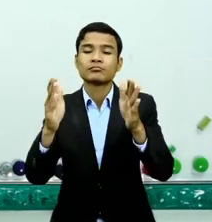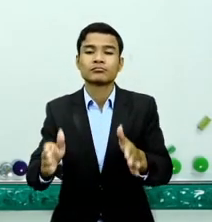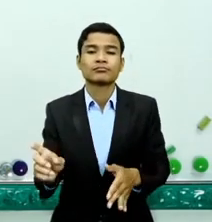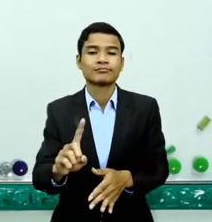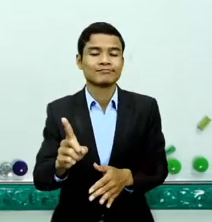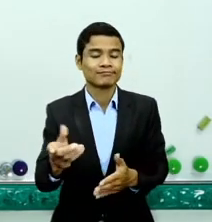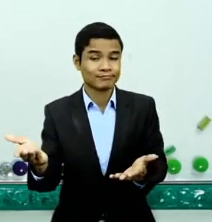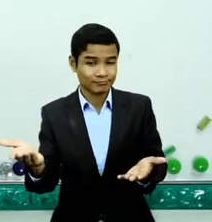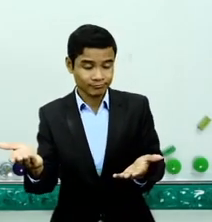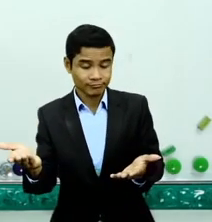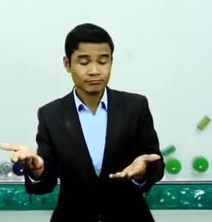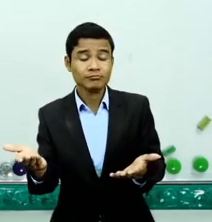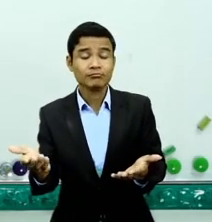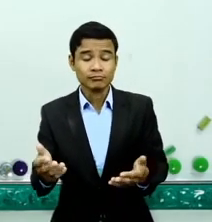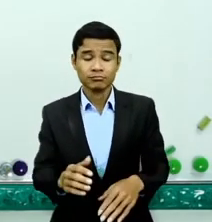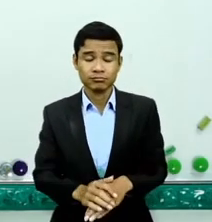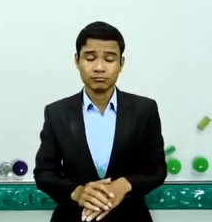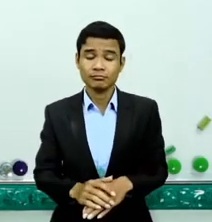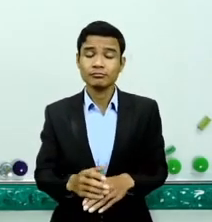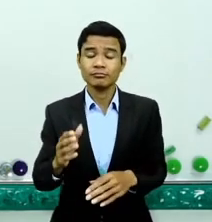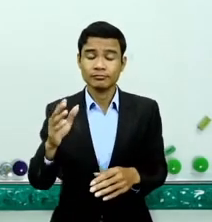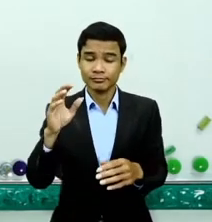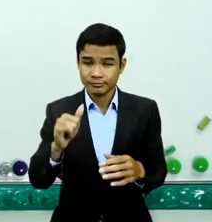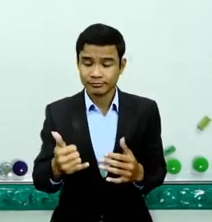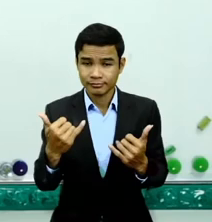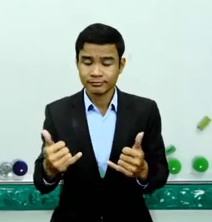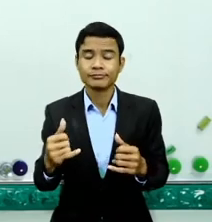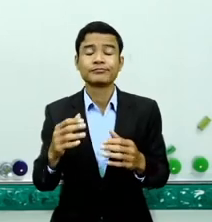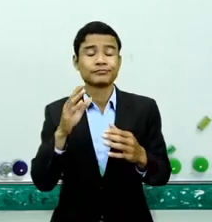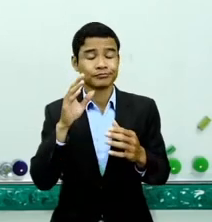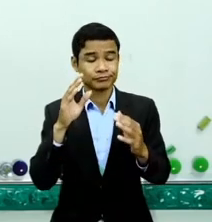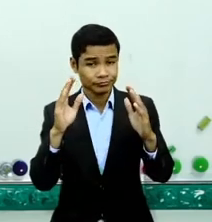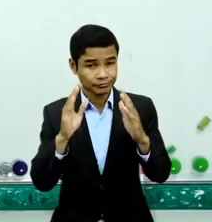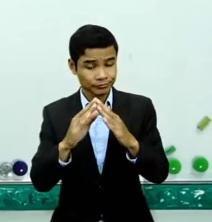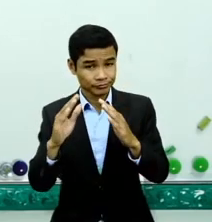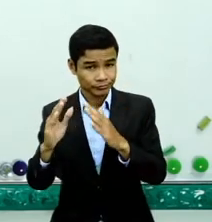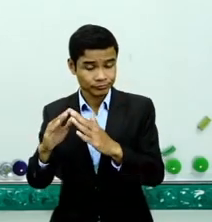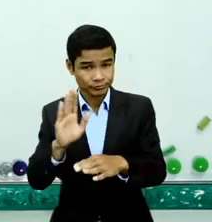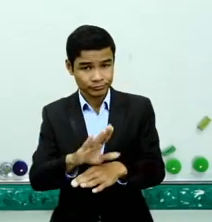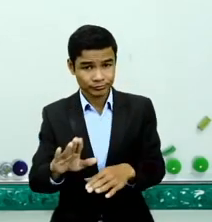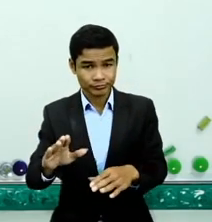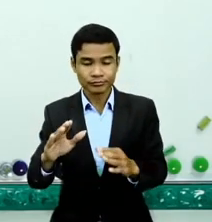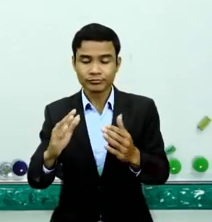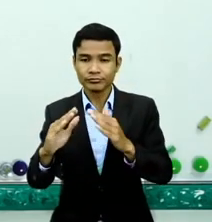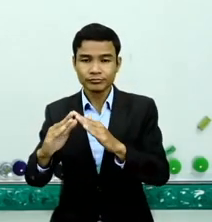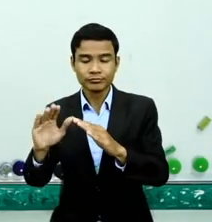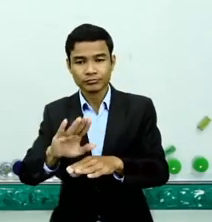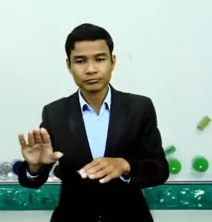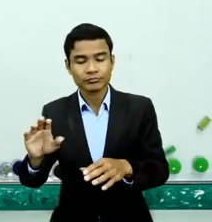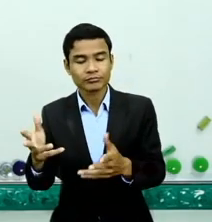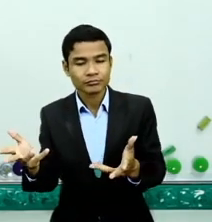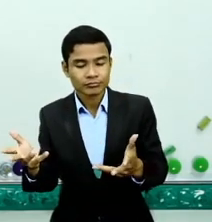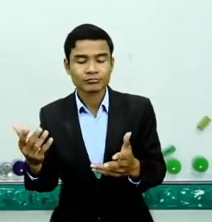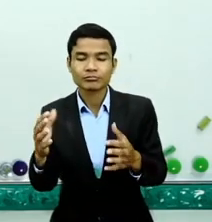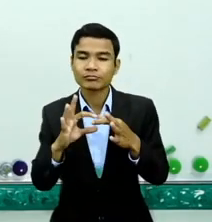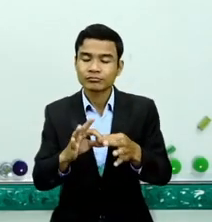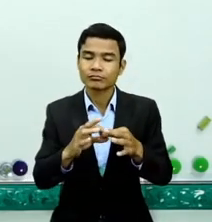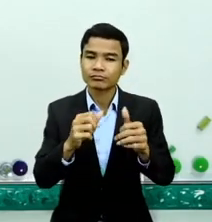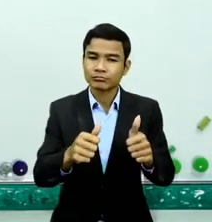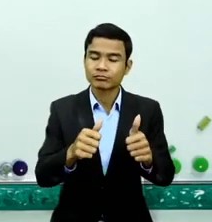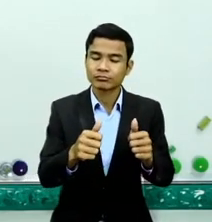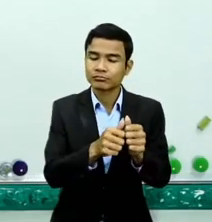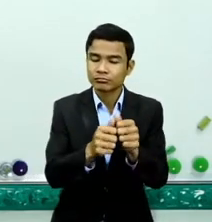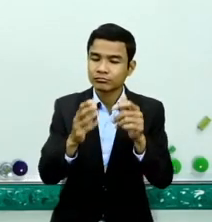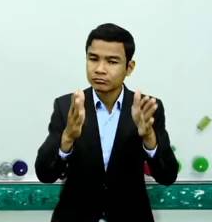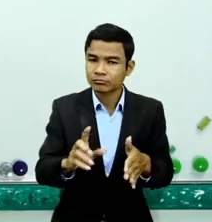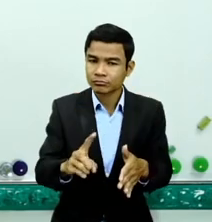đá chà nó lấy những rộp bị khi nông tẹt con miên nhẹ nà khác đây con trai miên tầm nhẹ tầm nóng là o chà bởi sân thì con